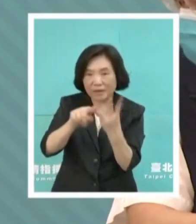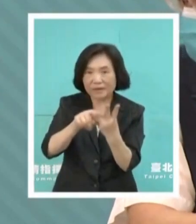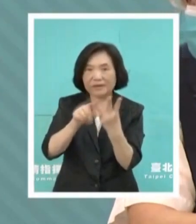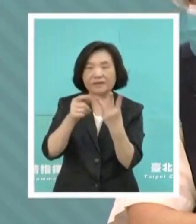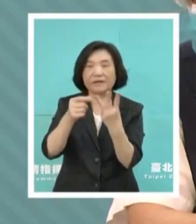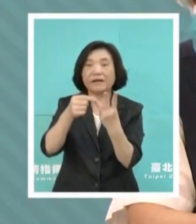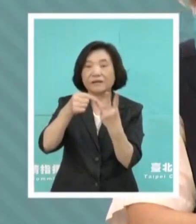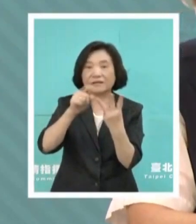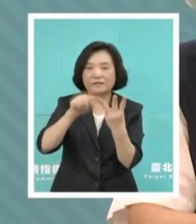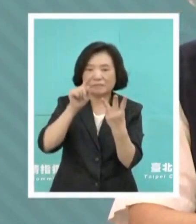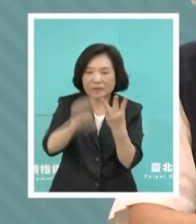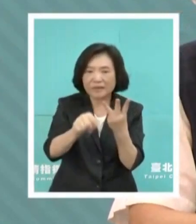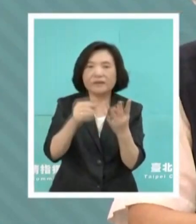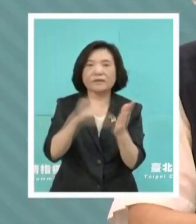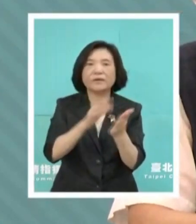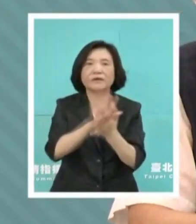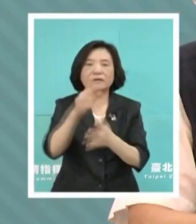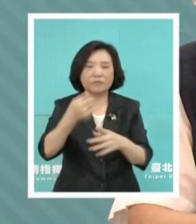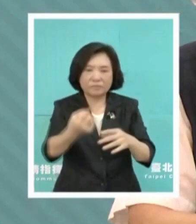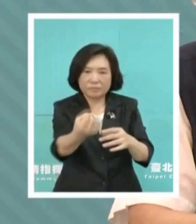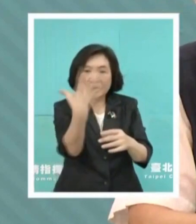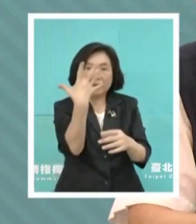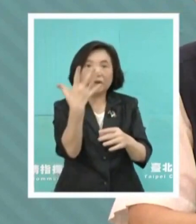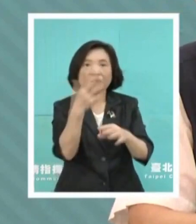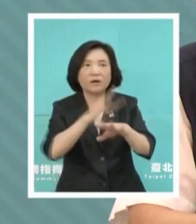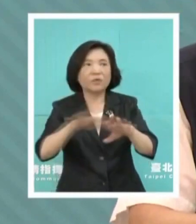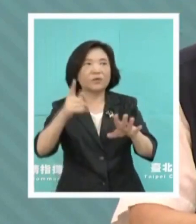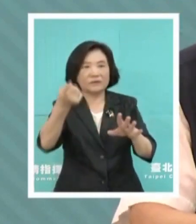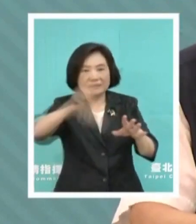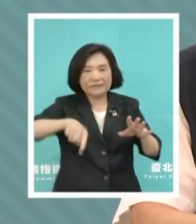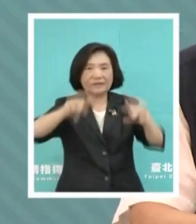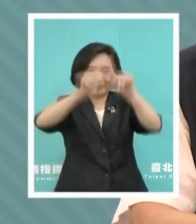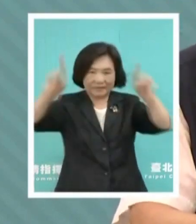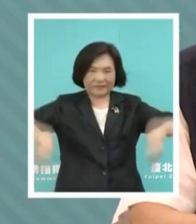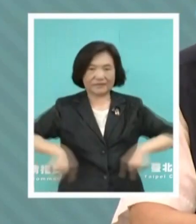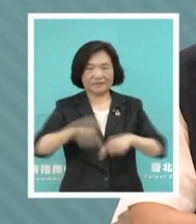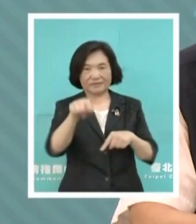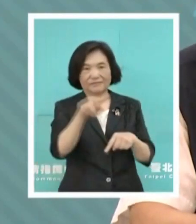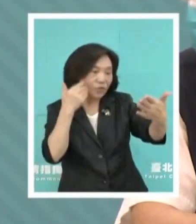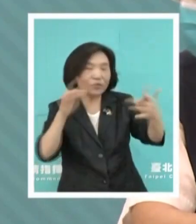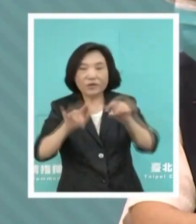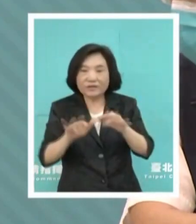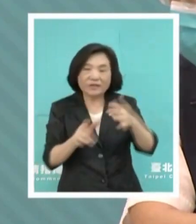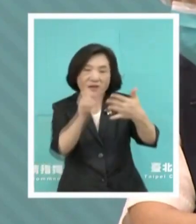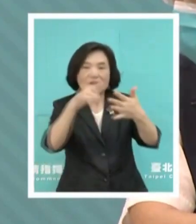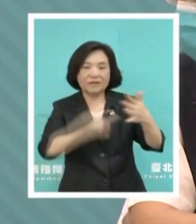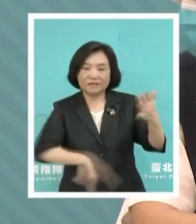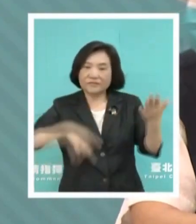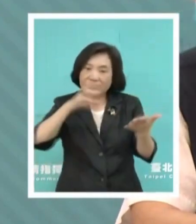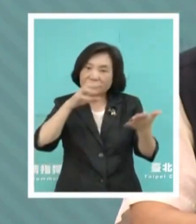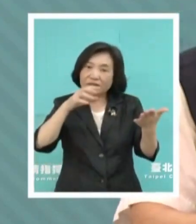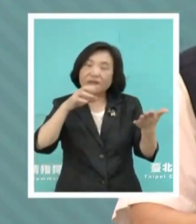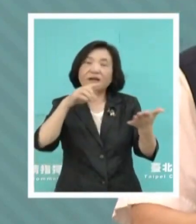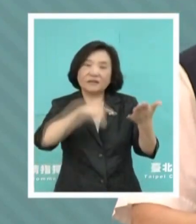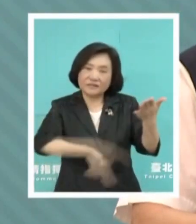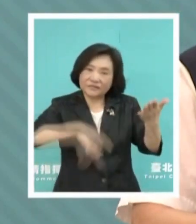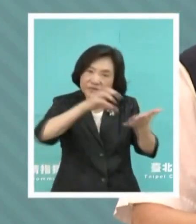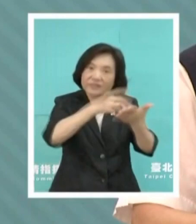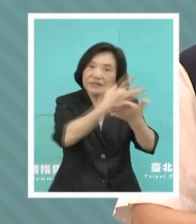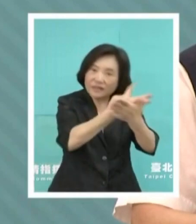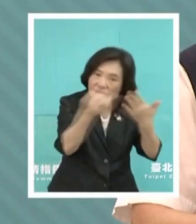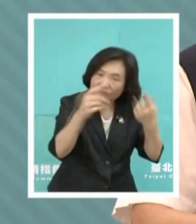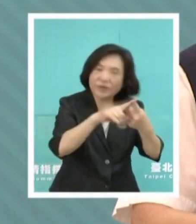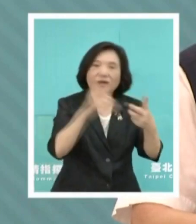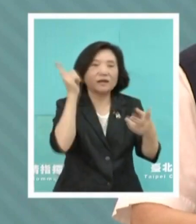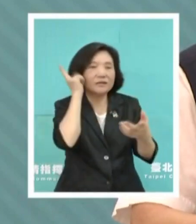的格位上面去之后，就会出现下一个画面，只要输入你的身份证字号，当